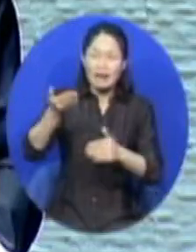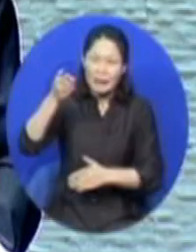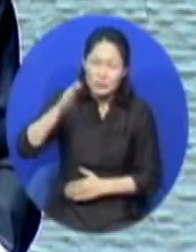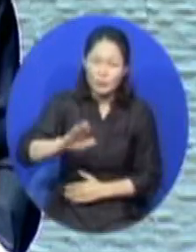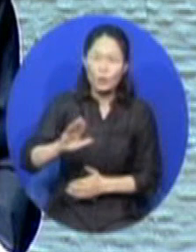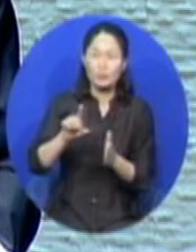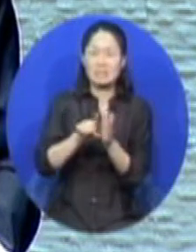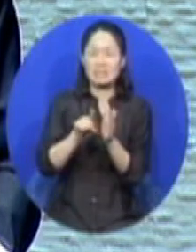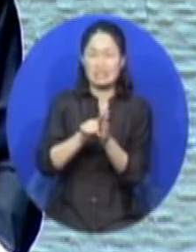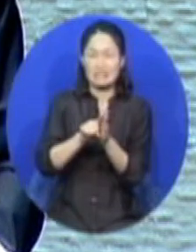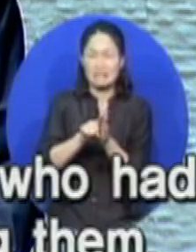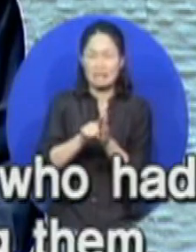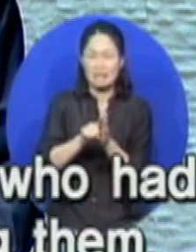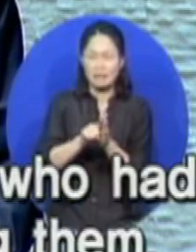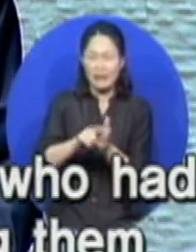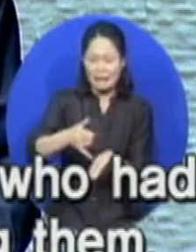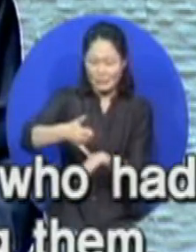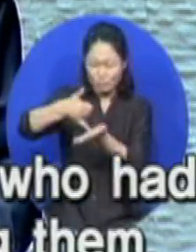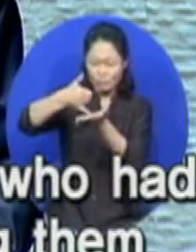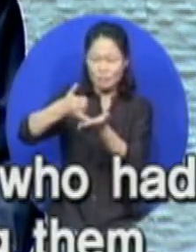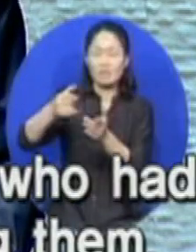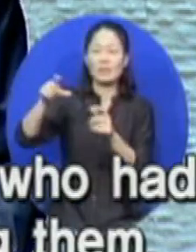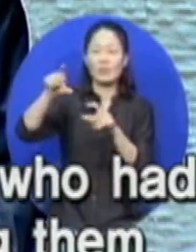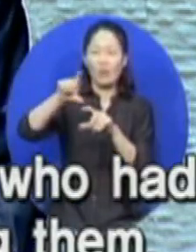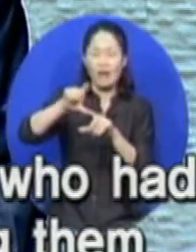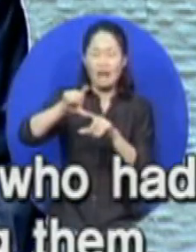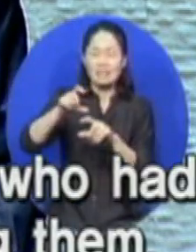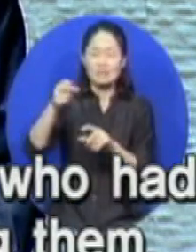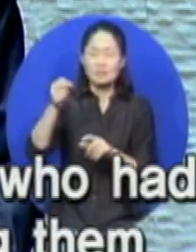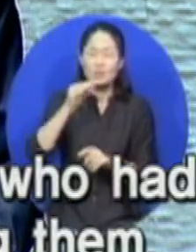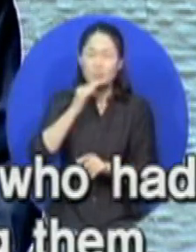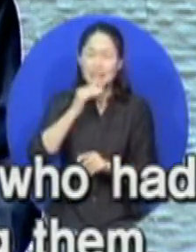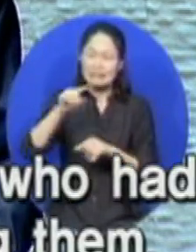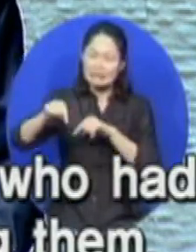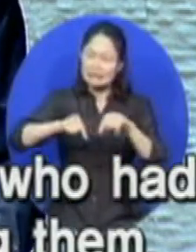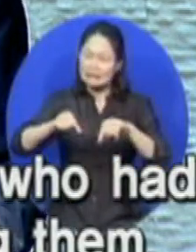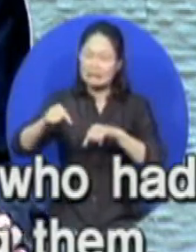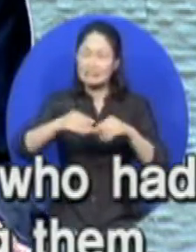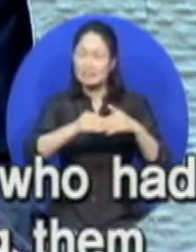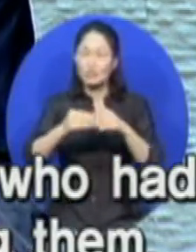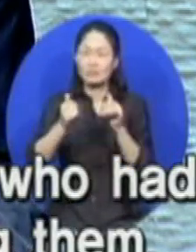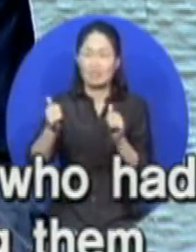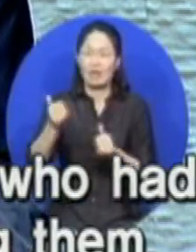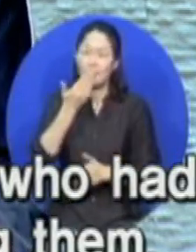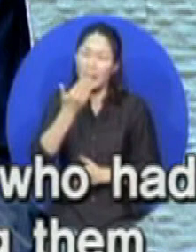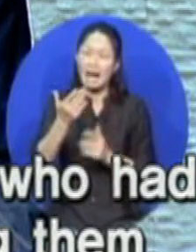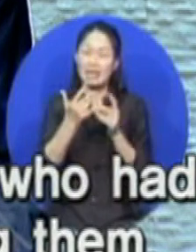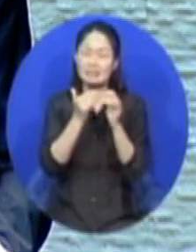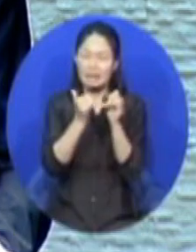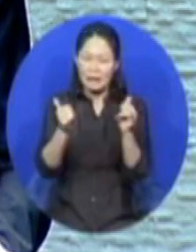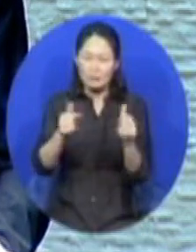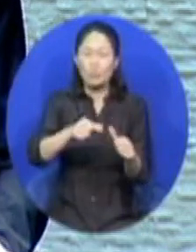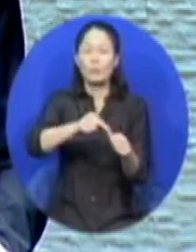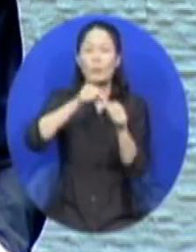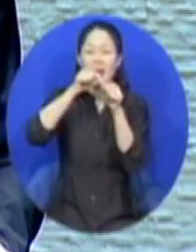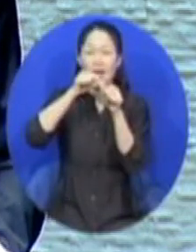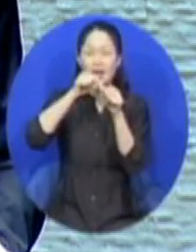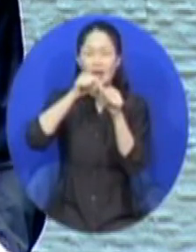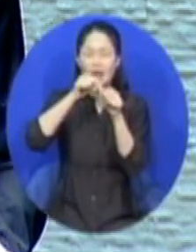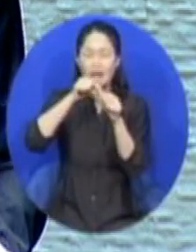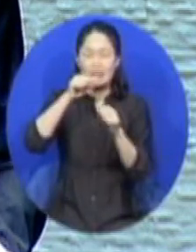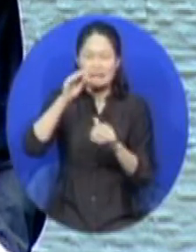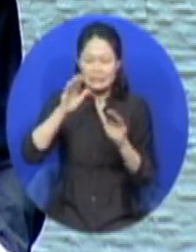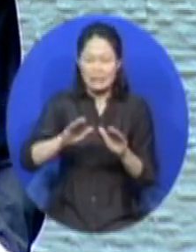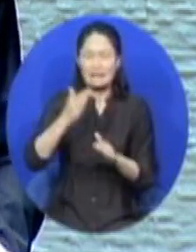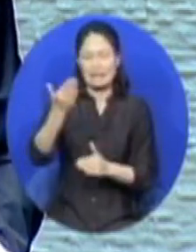믿음이 인품이 더한 그래도 지도자가 될 만한 볼 그런 분들을 뽑아서 당신이 이제 장